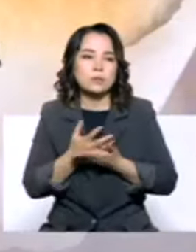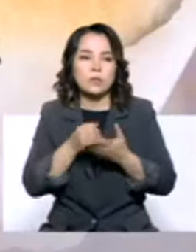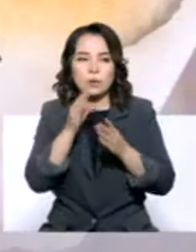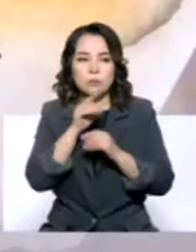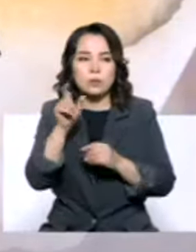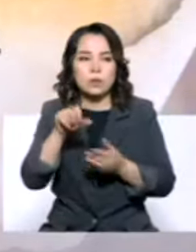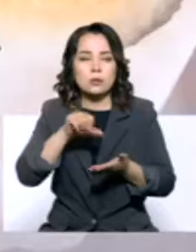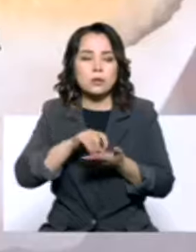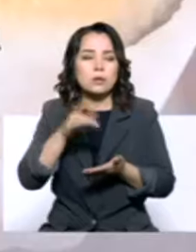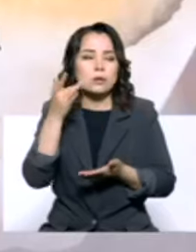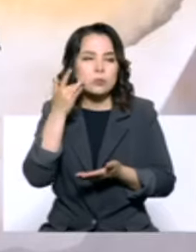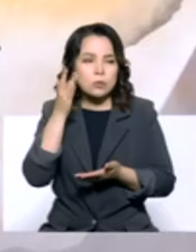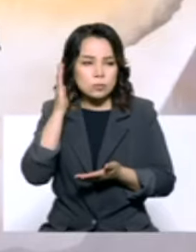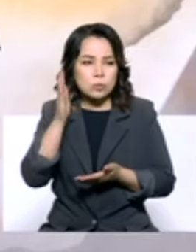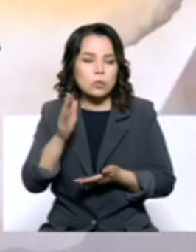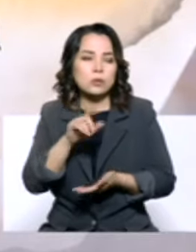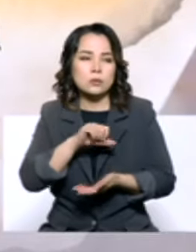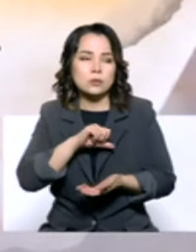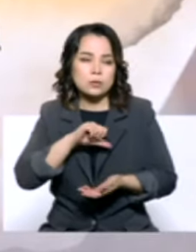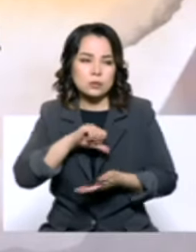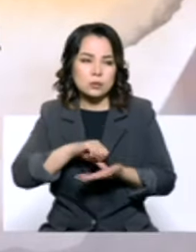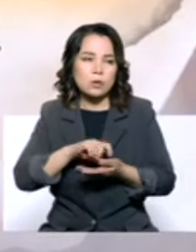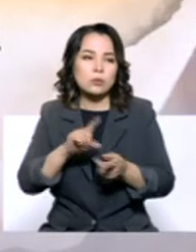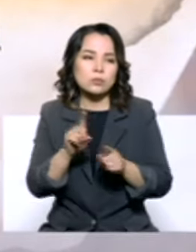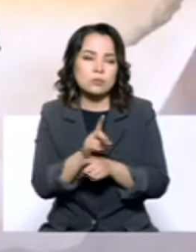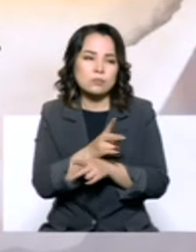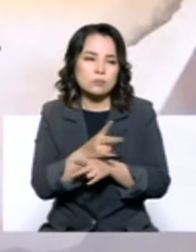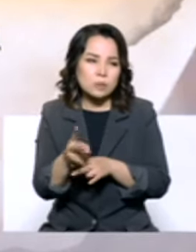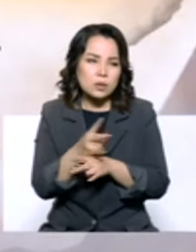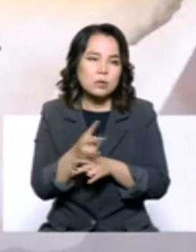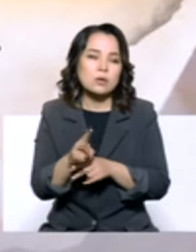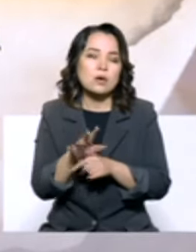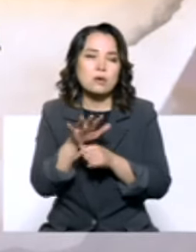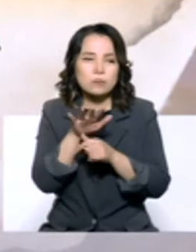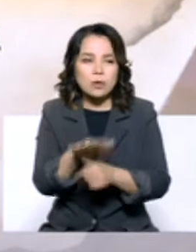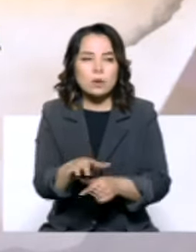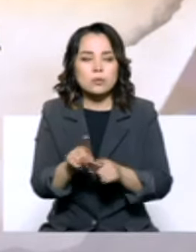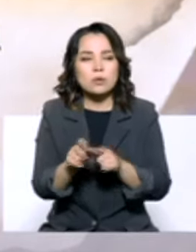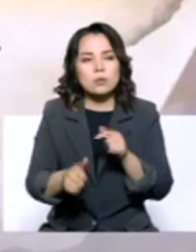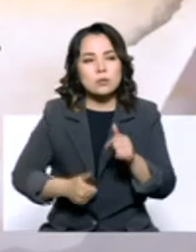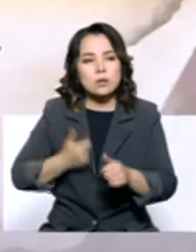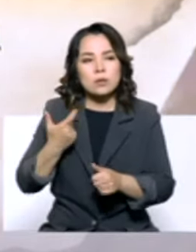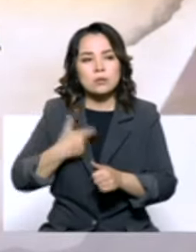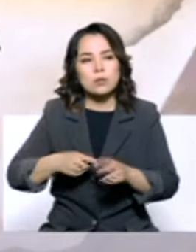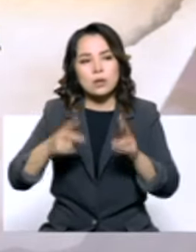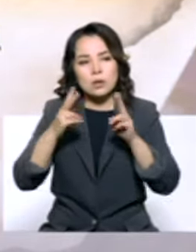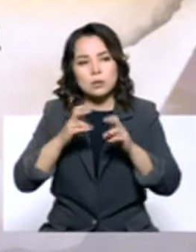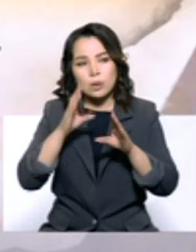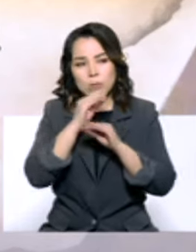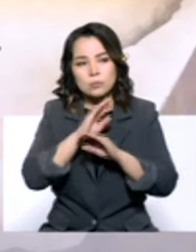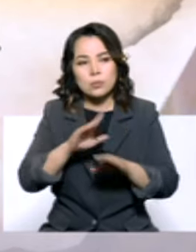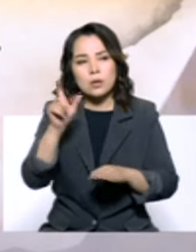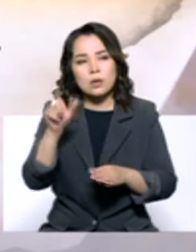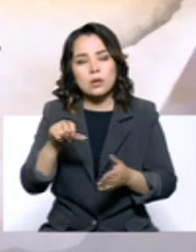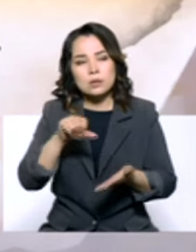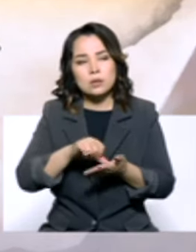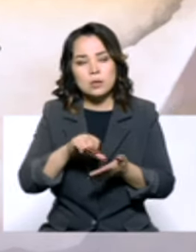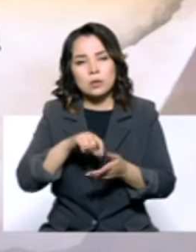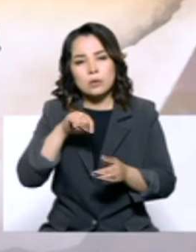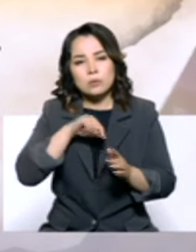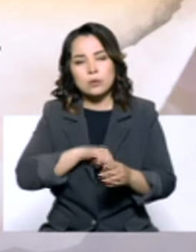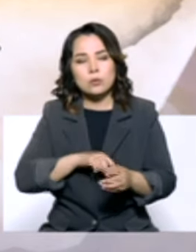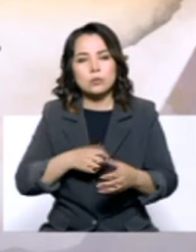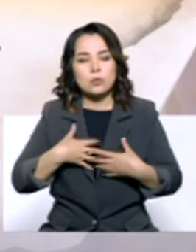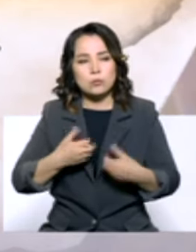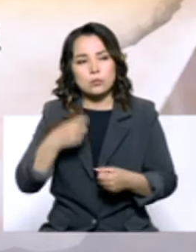кісі үнемі жаманшылыққа, мақтанға салынып, өз бойын өзі бір тексермей кеткен кісі, тәуір жігіт